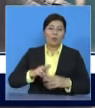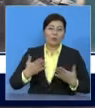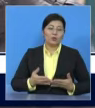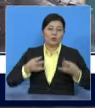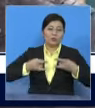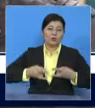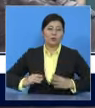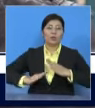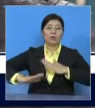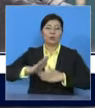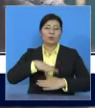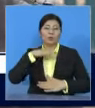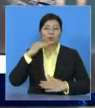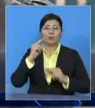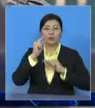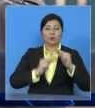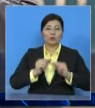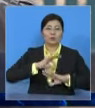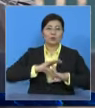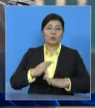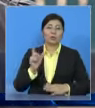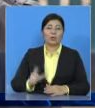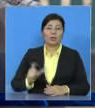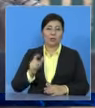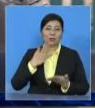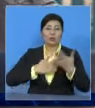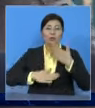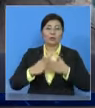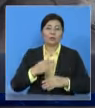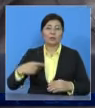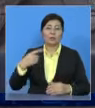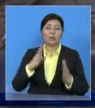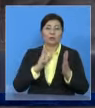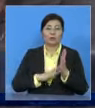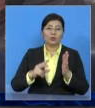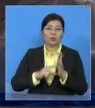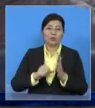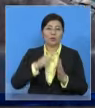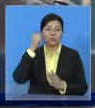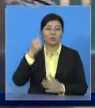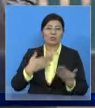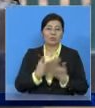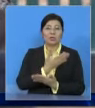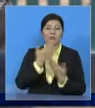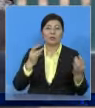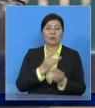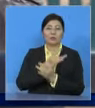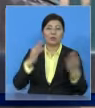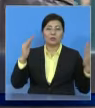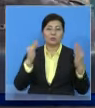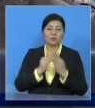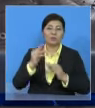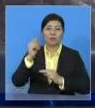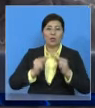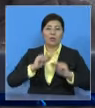туған өлкем. Осы жыл көптеген құрылыс жұмысы жүріп, халық бір марқайып қалды. 1976 жылдан бері жаңартылмаған мәдениет үйі күрделі жөндеу